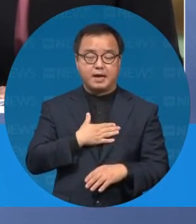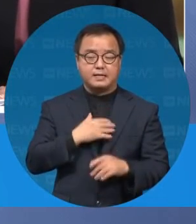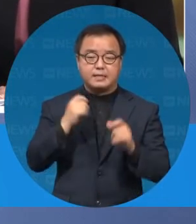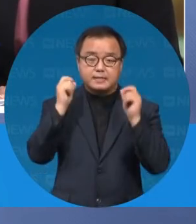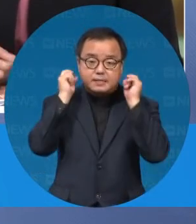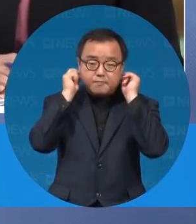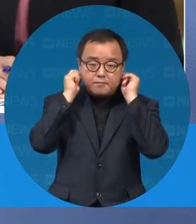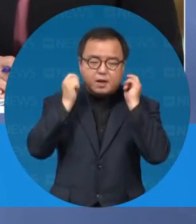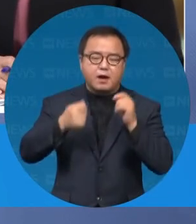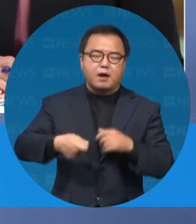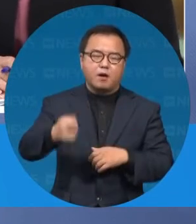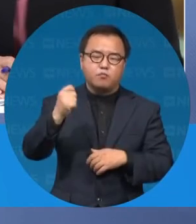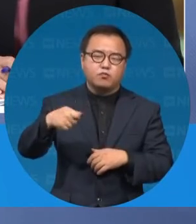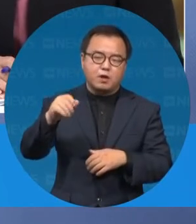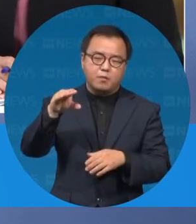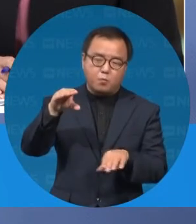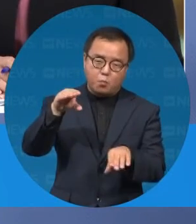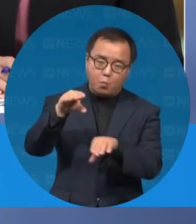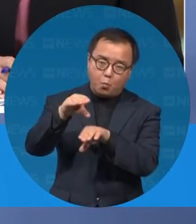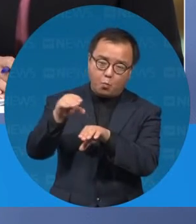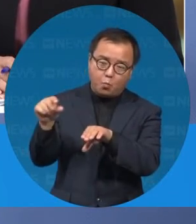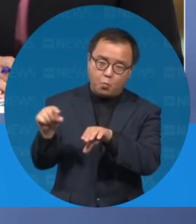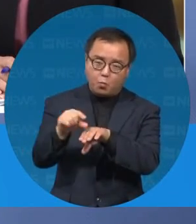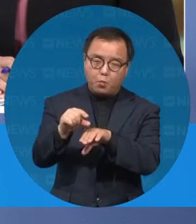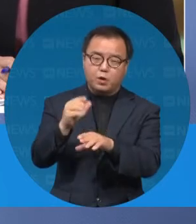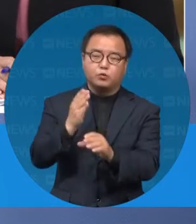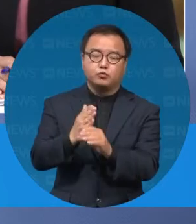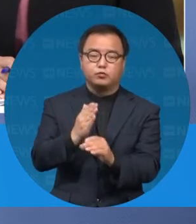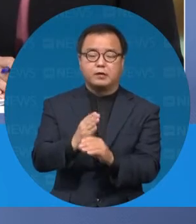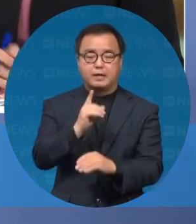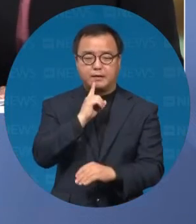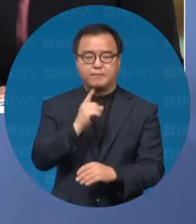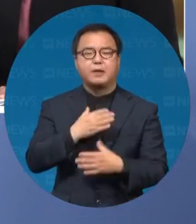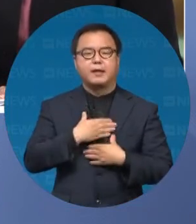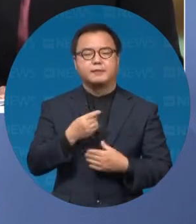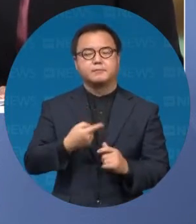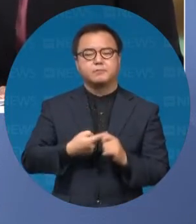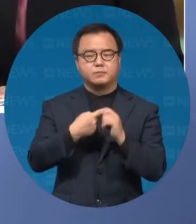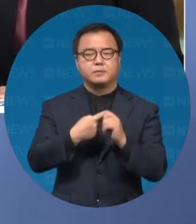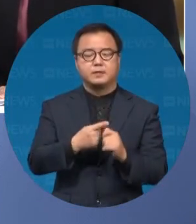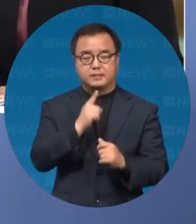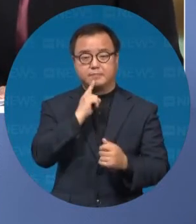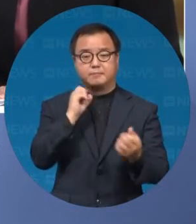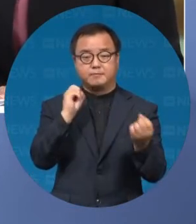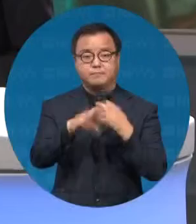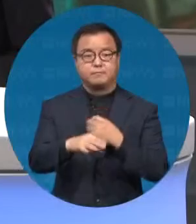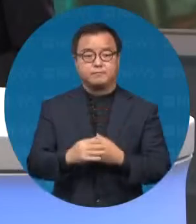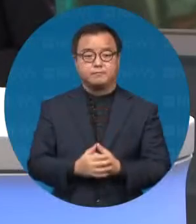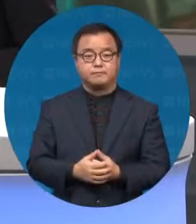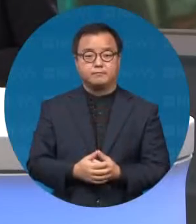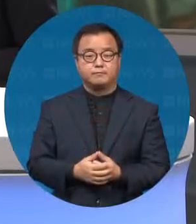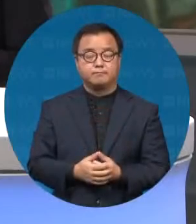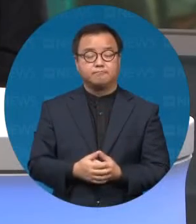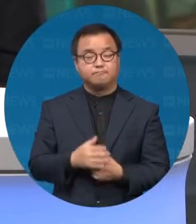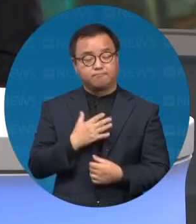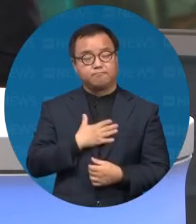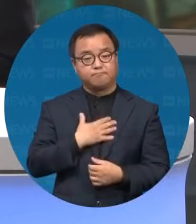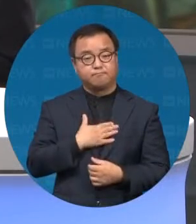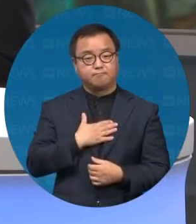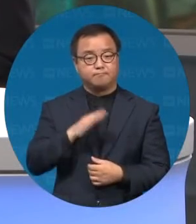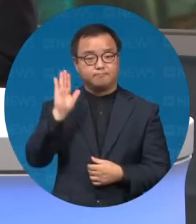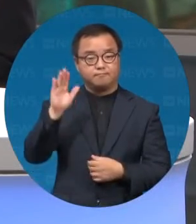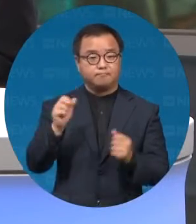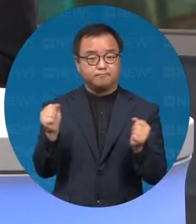프라이팬 사이에 몰래 숨겨 왔다면서 그곳에 제일 안전하다 고 답하기도 했습니다 mm b 와 플레이 펜이 요 아 그런데 냉장고